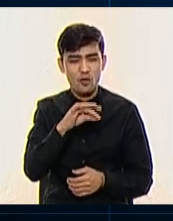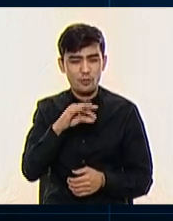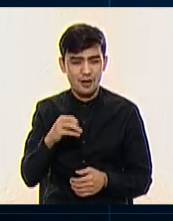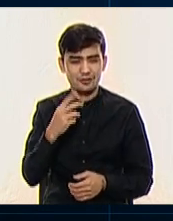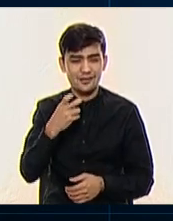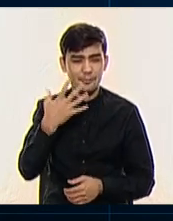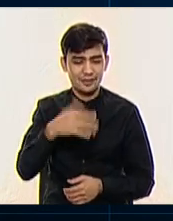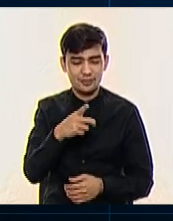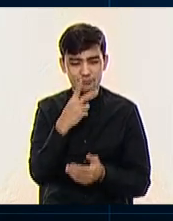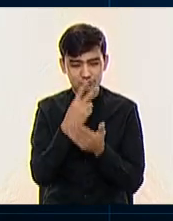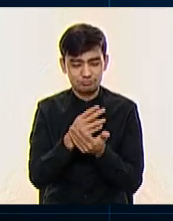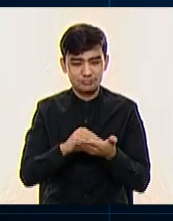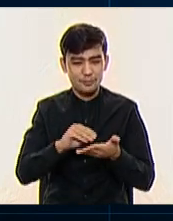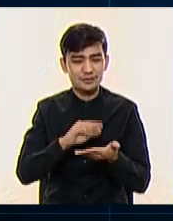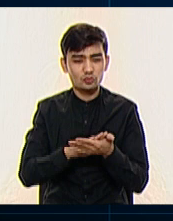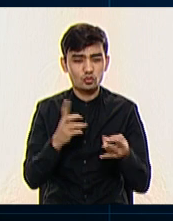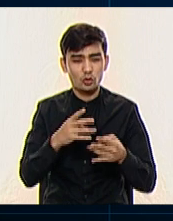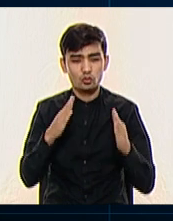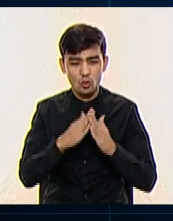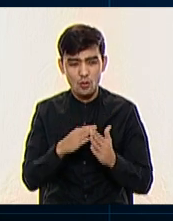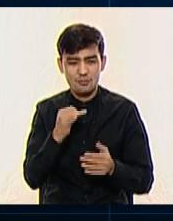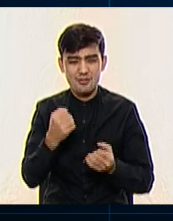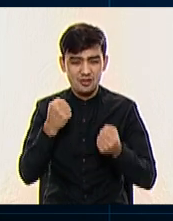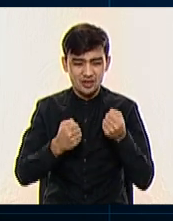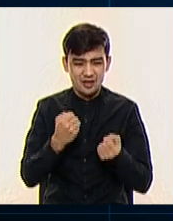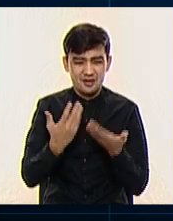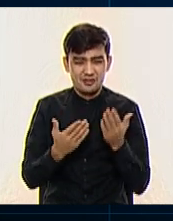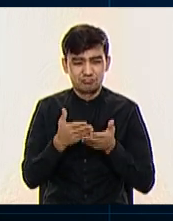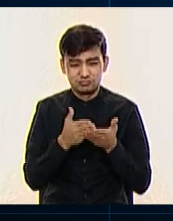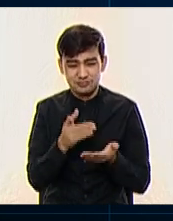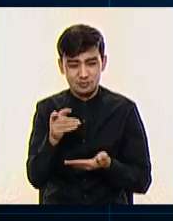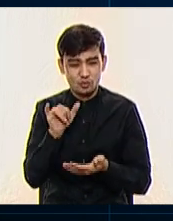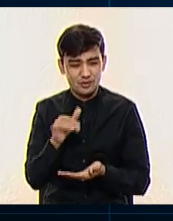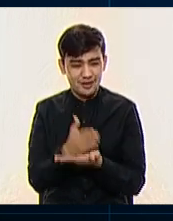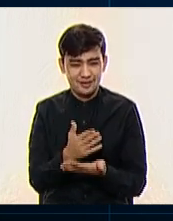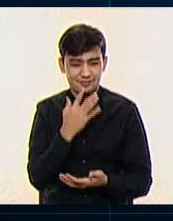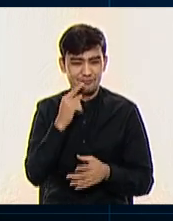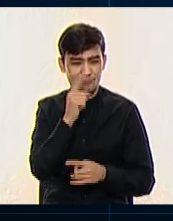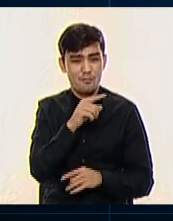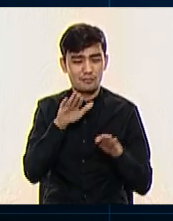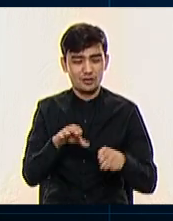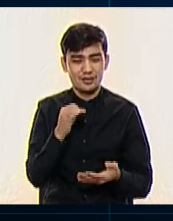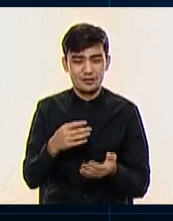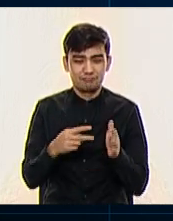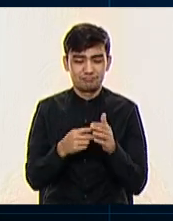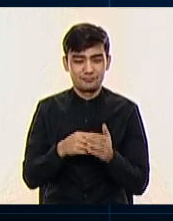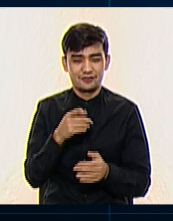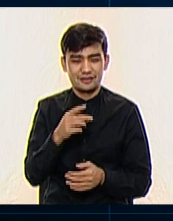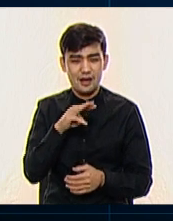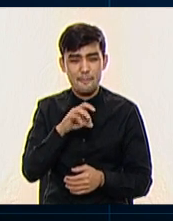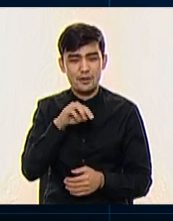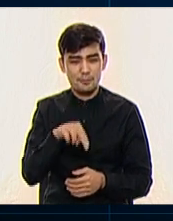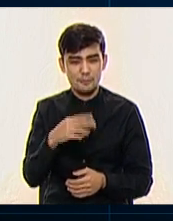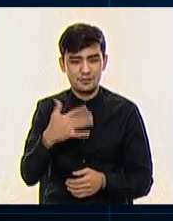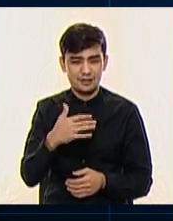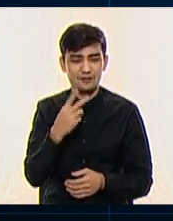быть указаны дома, автомобили и даже яхты за границей. А также деньги в иностранных банках, если сумма превышает 1000 МРП, то